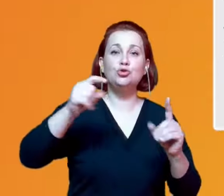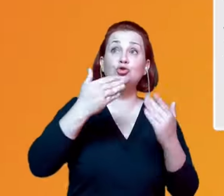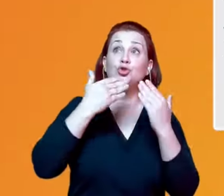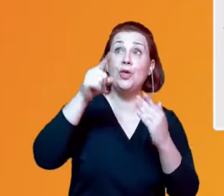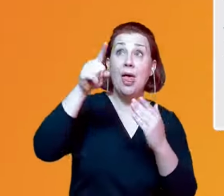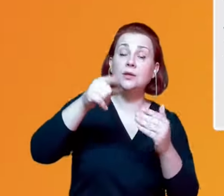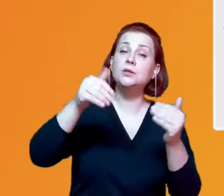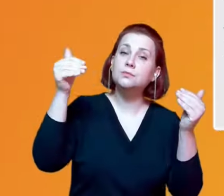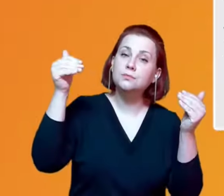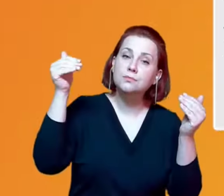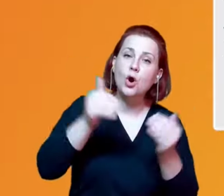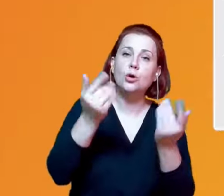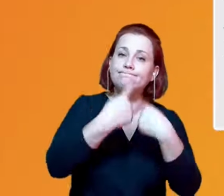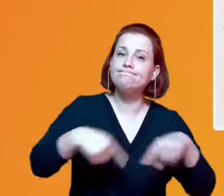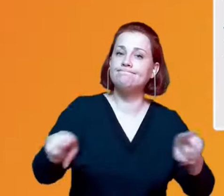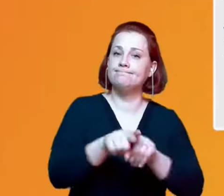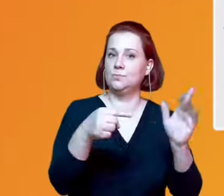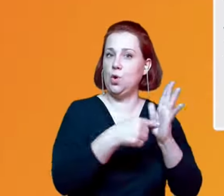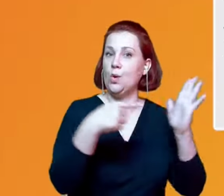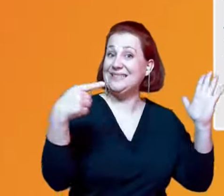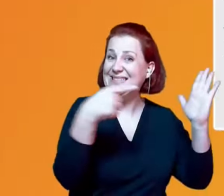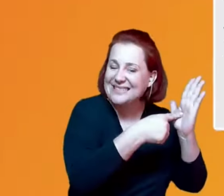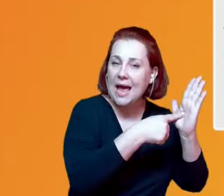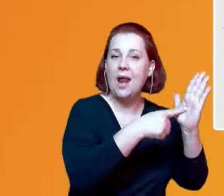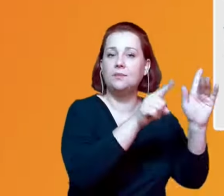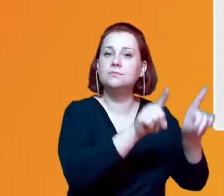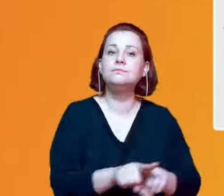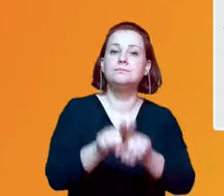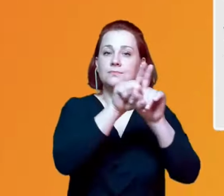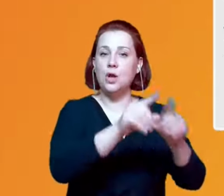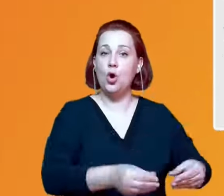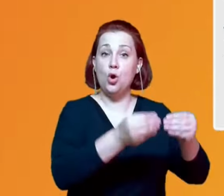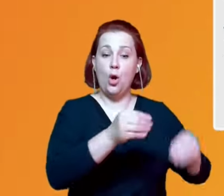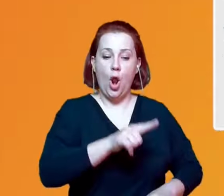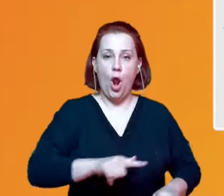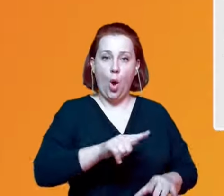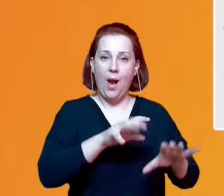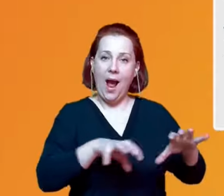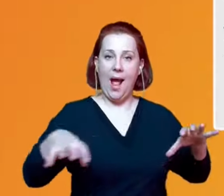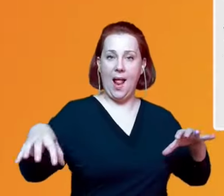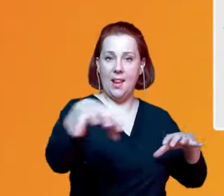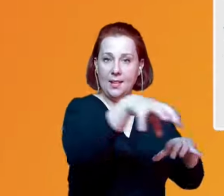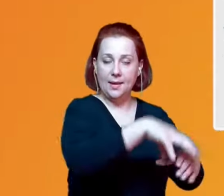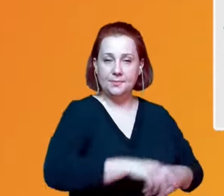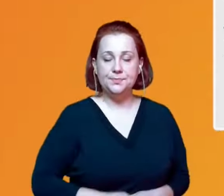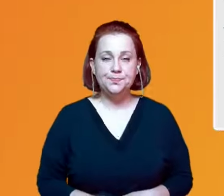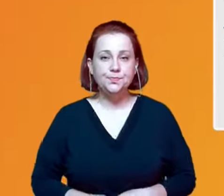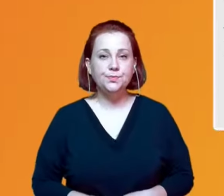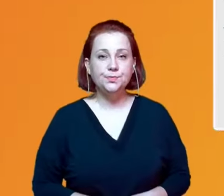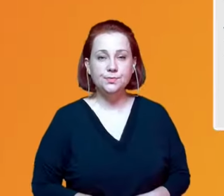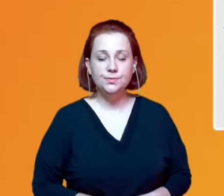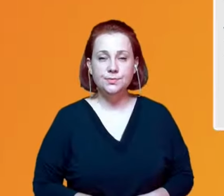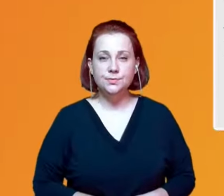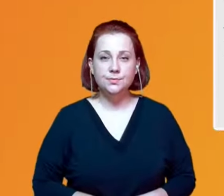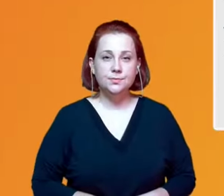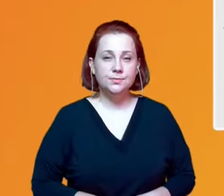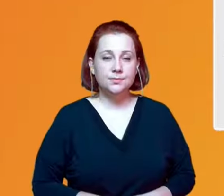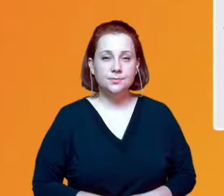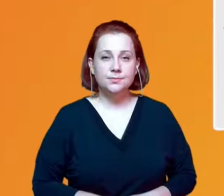realizacji celów zrównoważonego rozwoju na poziomie lokalnym. Takich celów, które